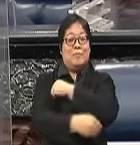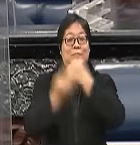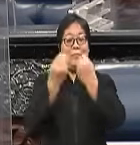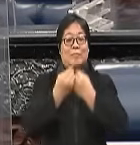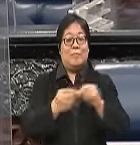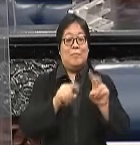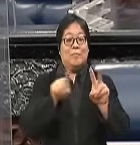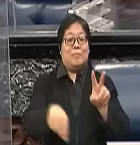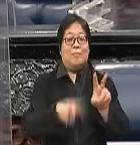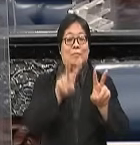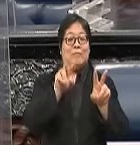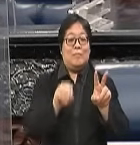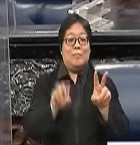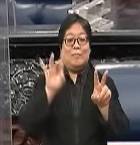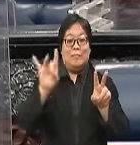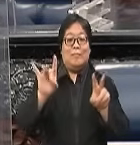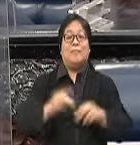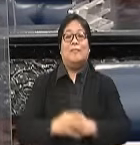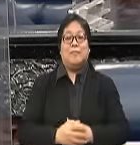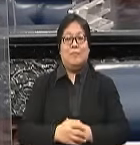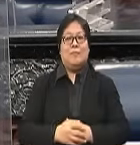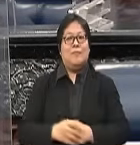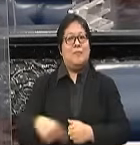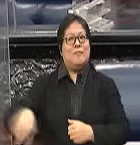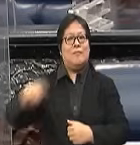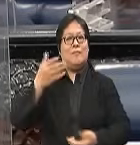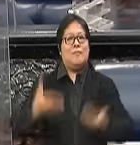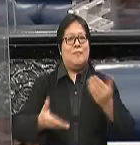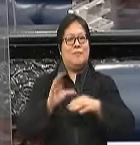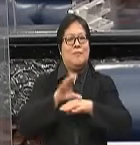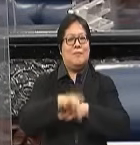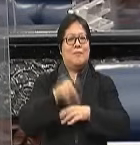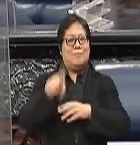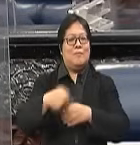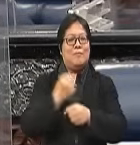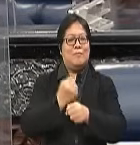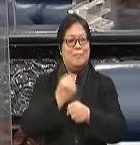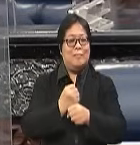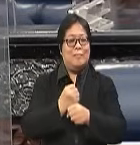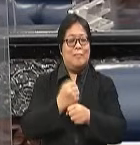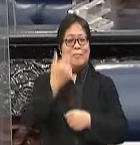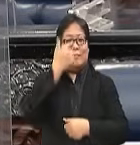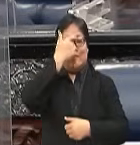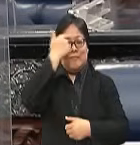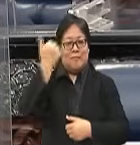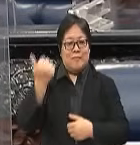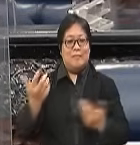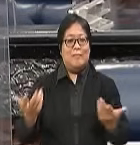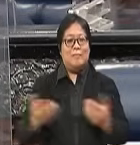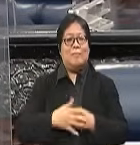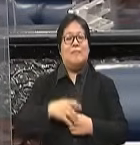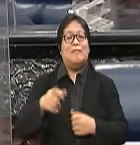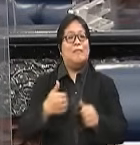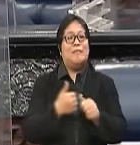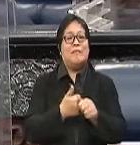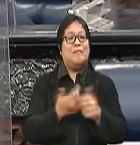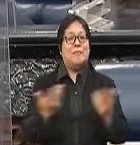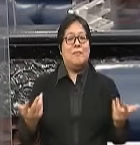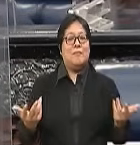berjumlah itu selesai G mikir mungkin terpaksa bekerja karena memenuhi